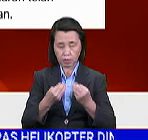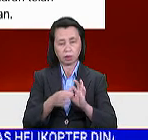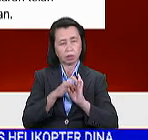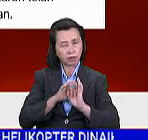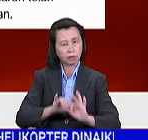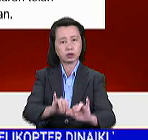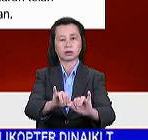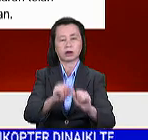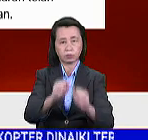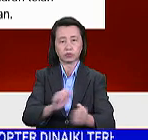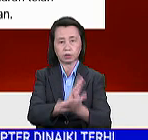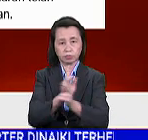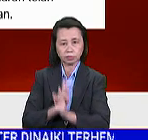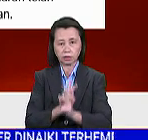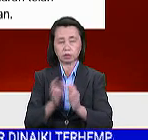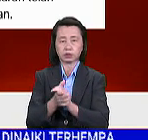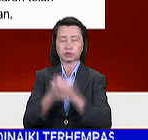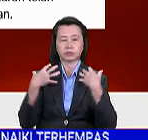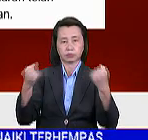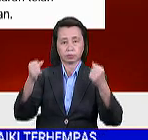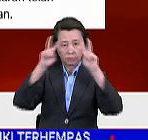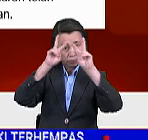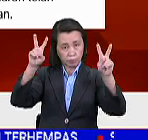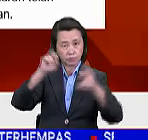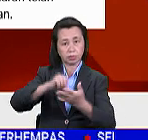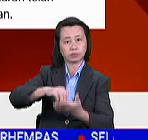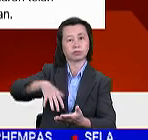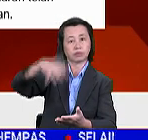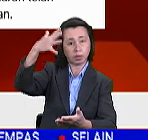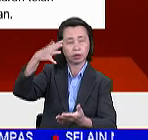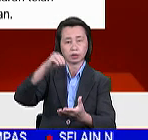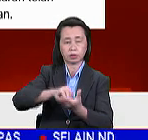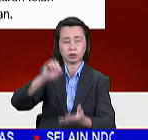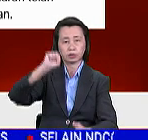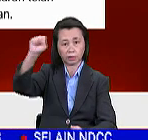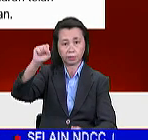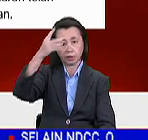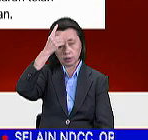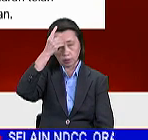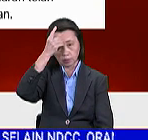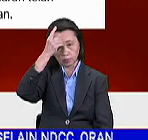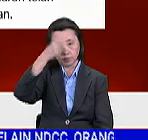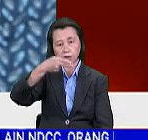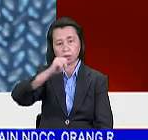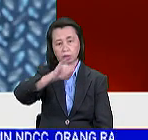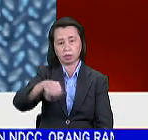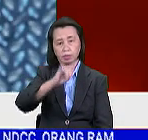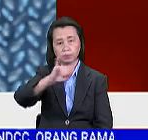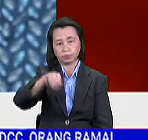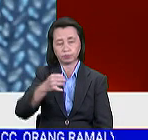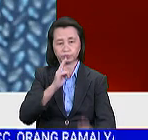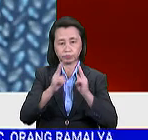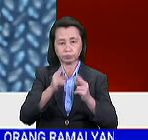dikekalkan agar kita dapat menjaga keselamatan keamanan dan kemakmuran di negeri ini Datuk Haji berucap dalam Majlis